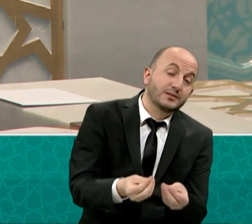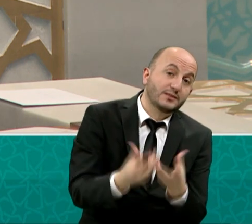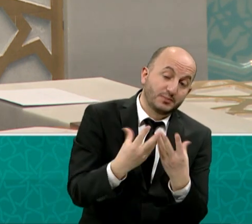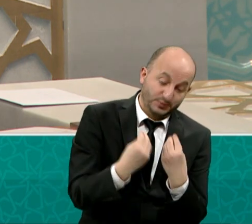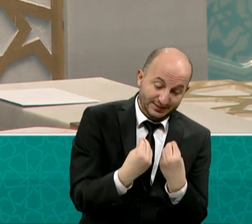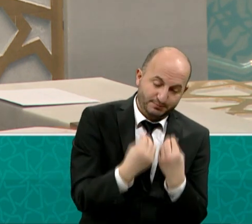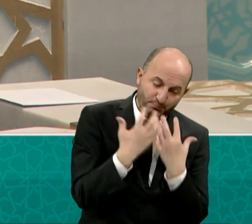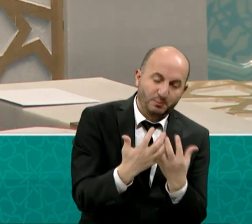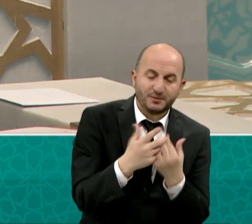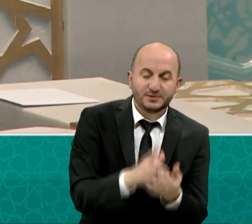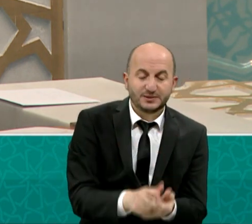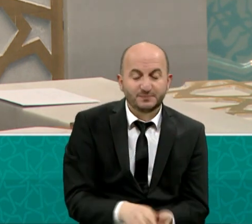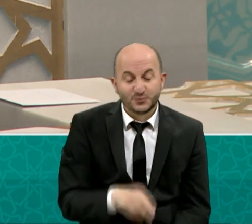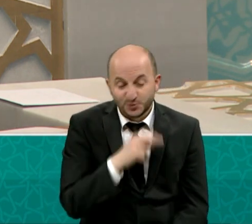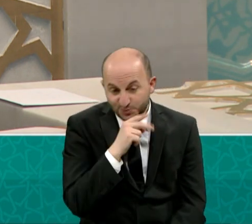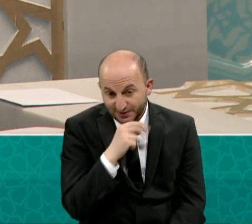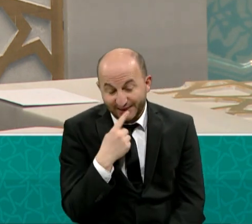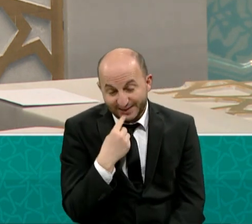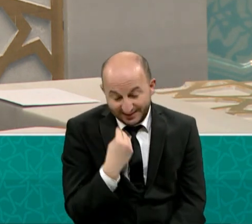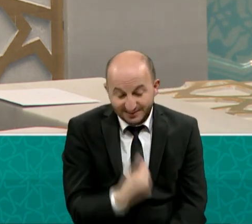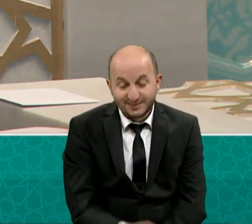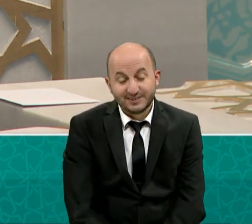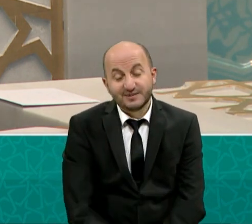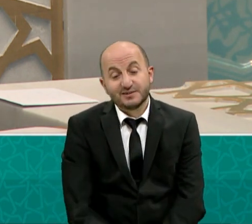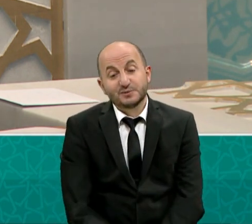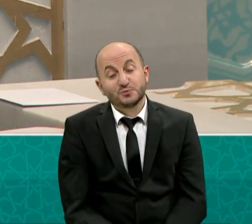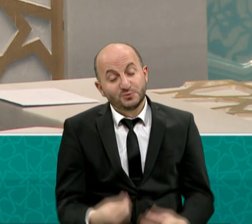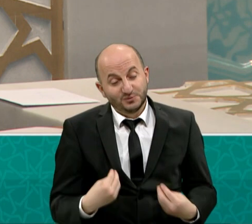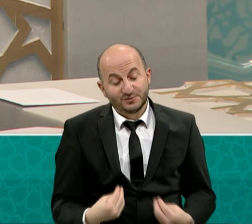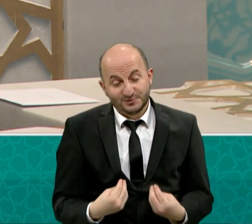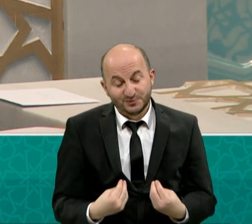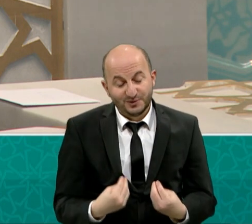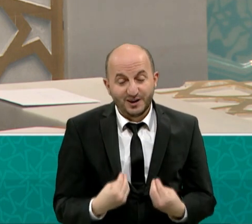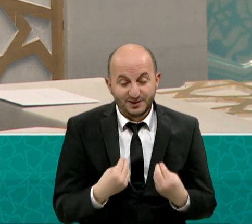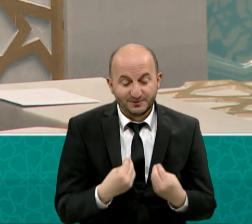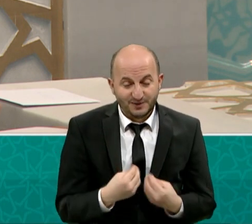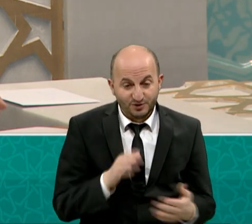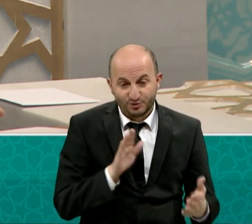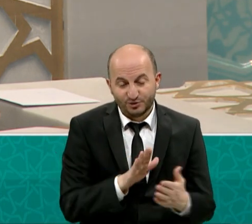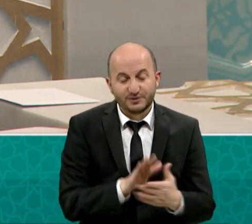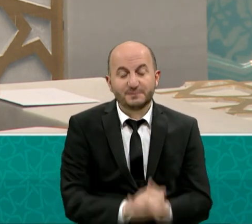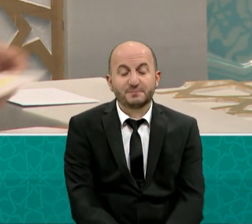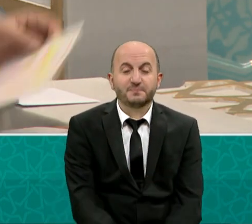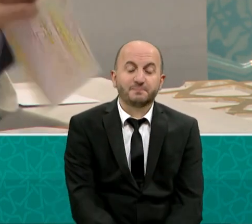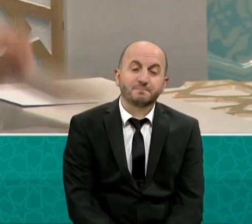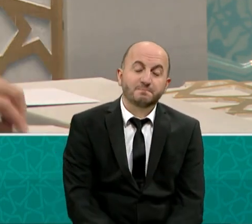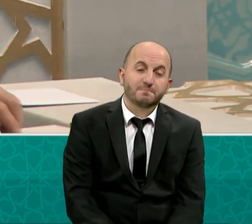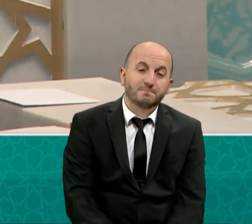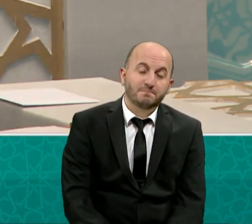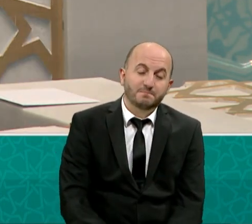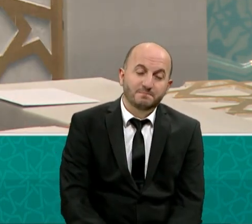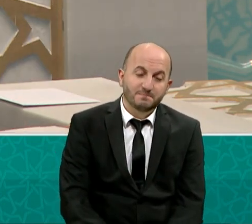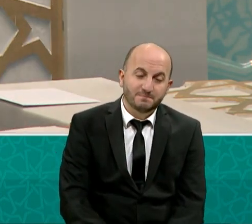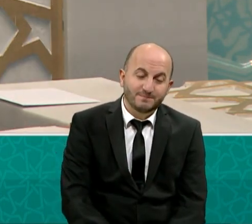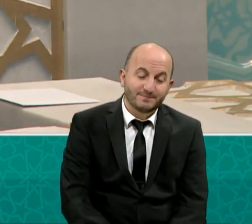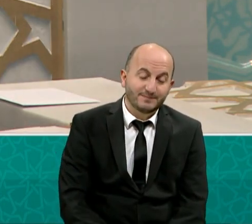iyi davranacaksınız. Güler yüz, tatlı dil, güzel muamele, hüsnü muamele değerli kardeşlerim. Bu ayeti kerime de